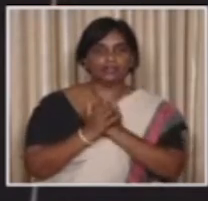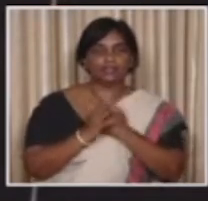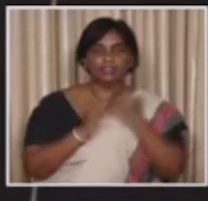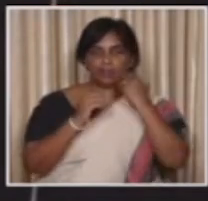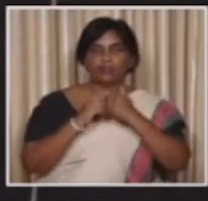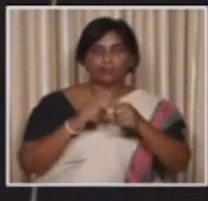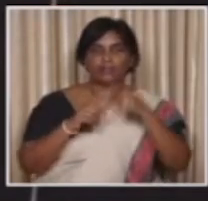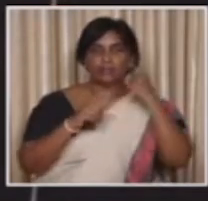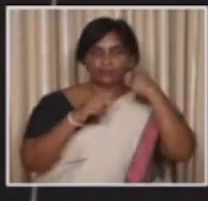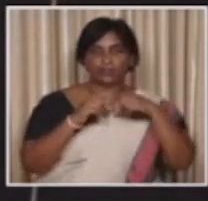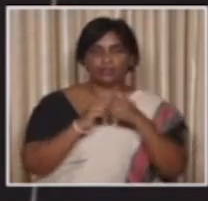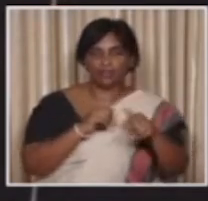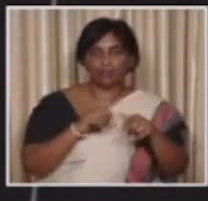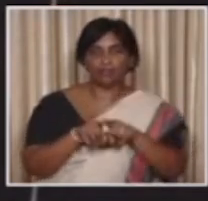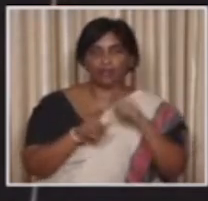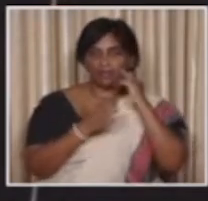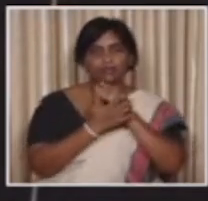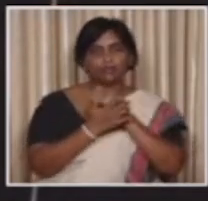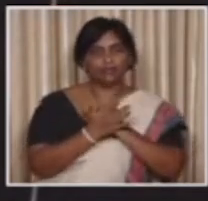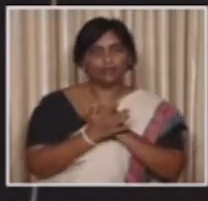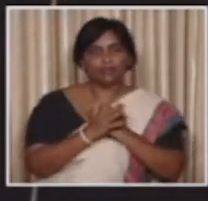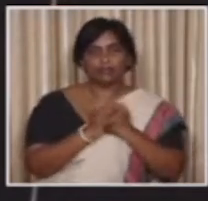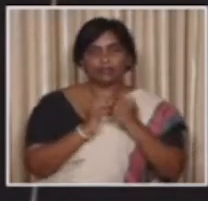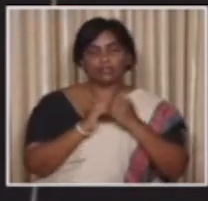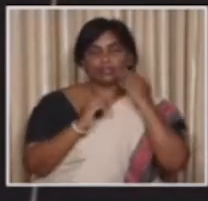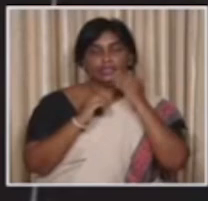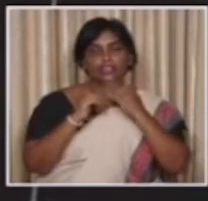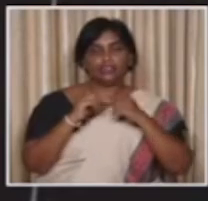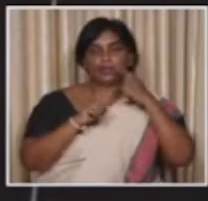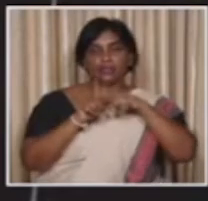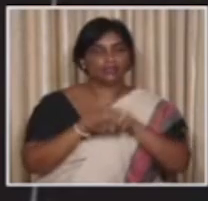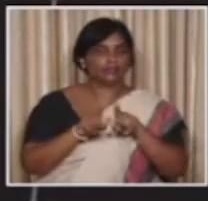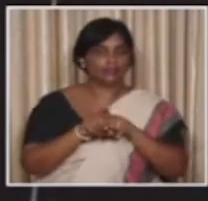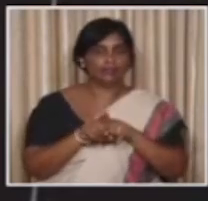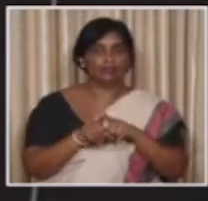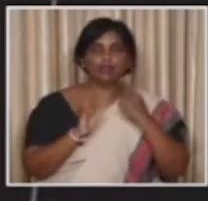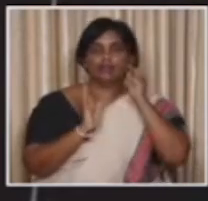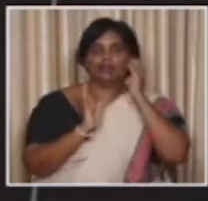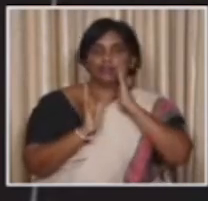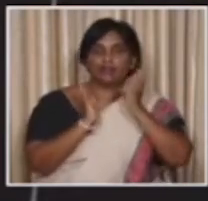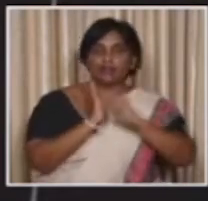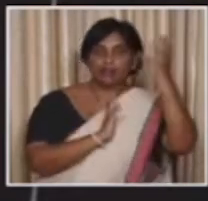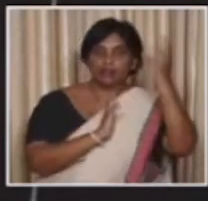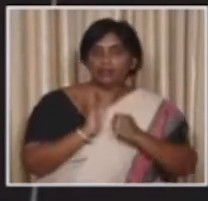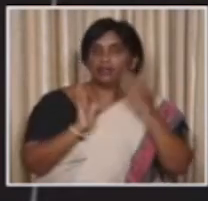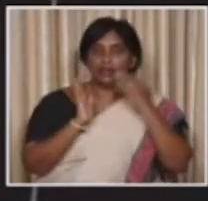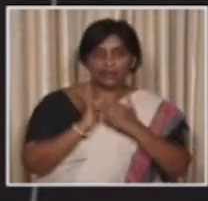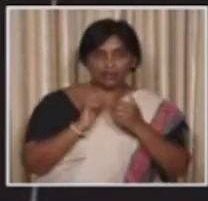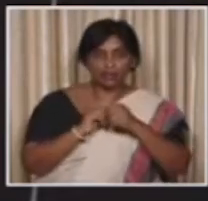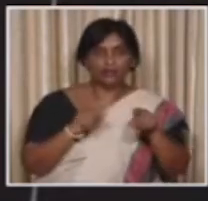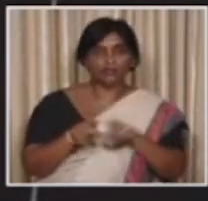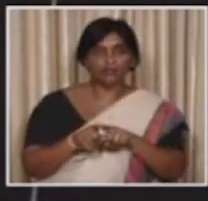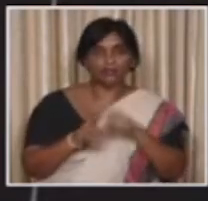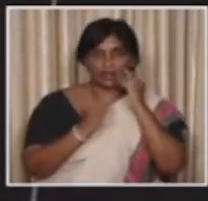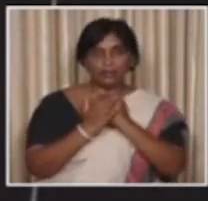46ක් යනකොට. අපි රුපියල් 18ට 20ට විදුලිය දුන්නා. ඒකලා අපි කොහේ හරි රටකින් ණයක් අරගෙන අපි මේක ගෙවනවා. දැන්